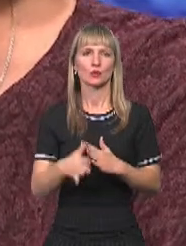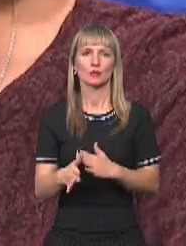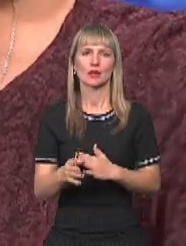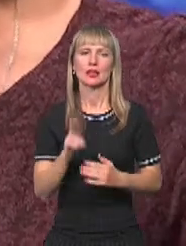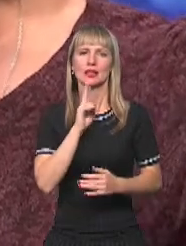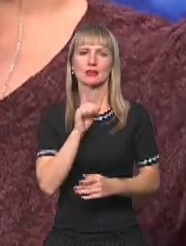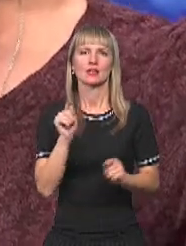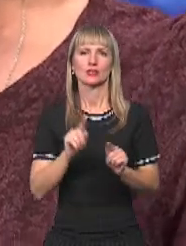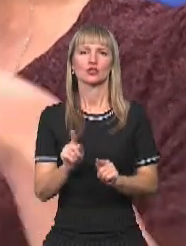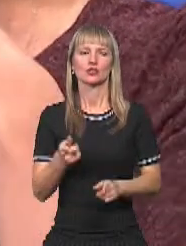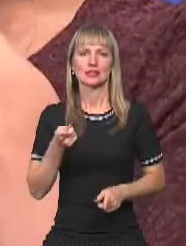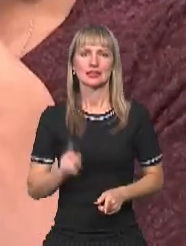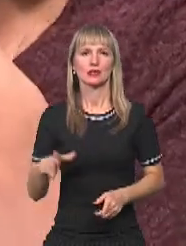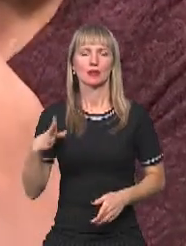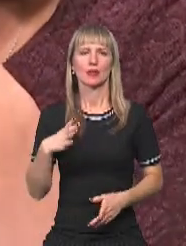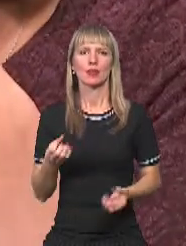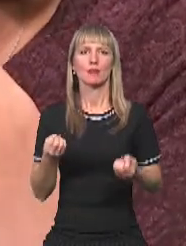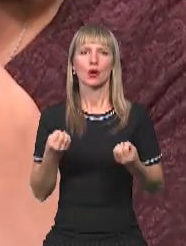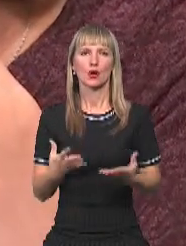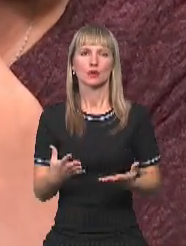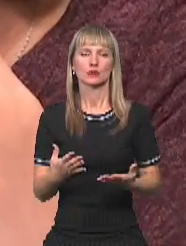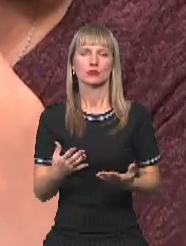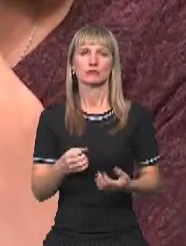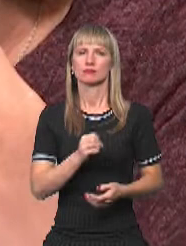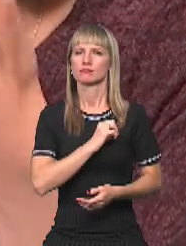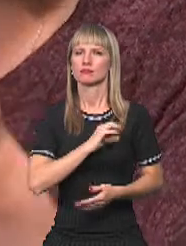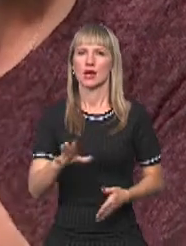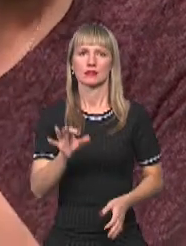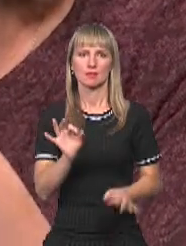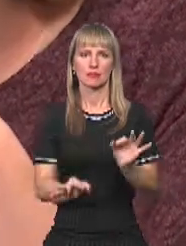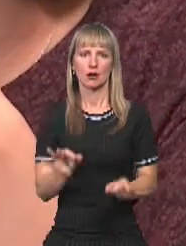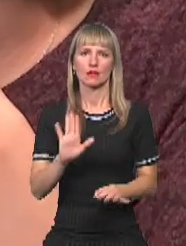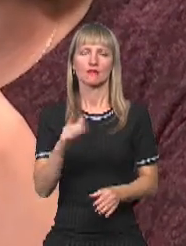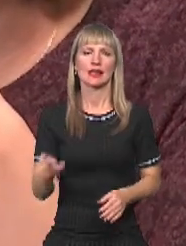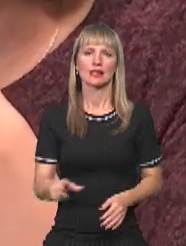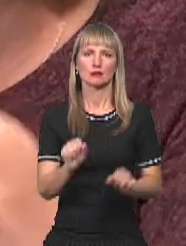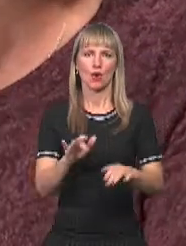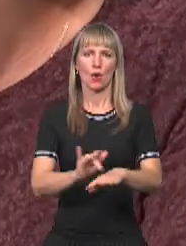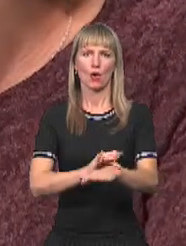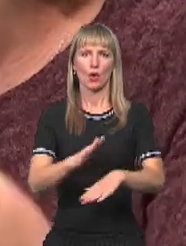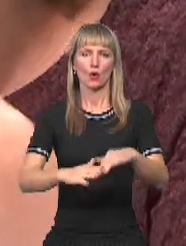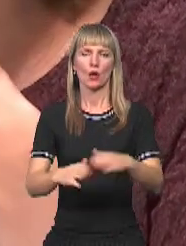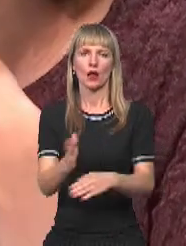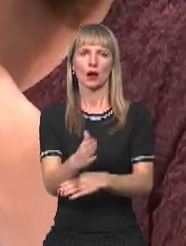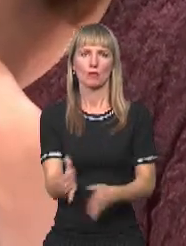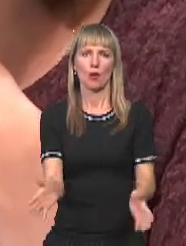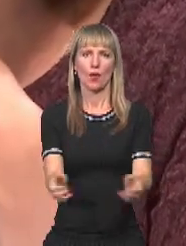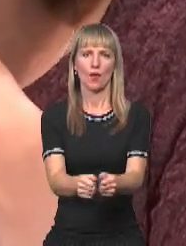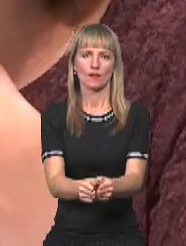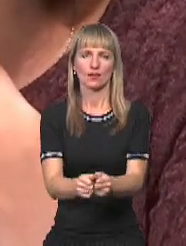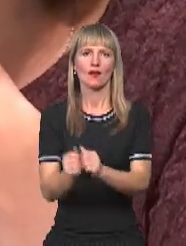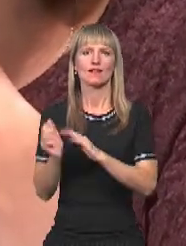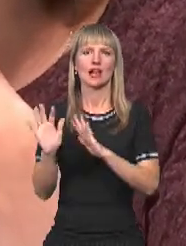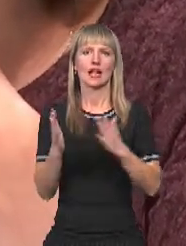незважаючи на те, що дійсно була просто надзвичайно багата природа, в річку можна було голими руками ловити рибу, в